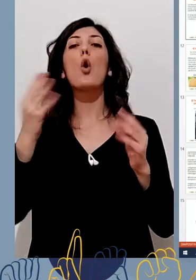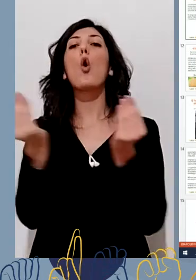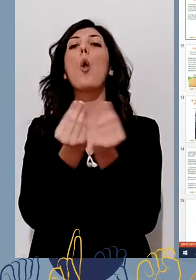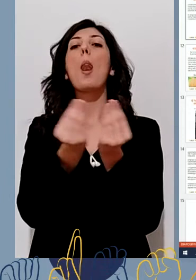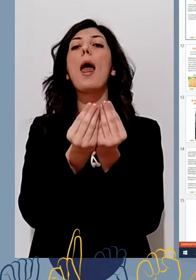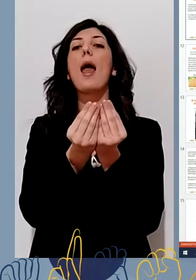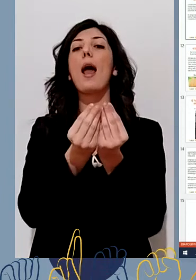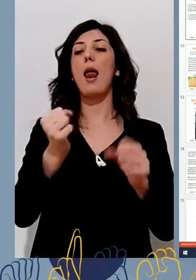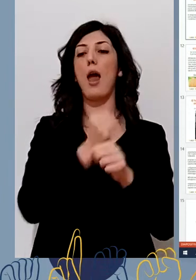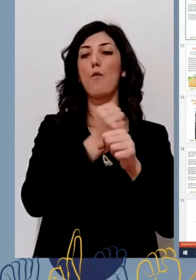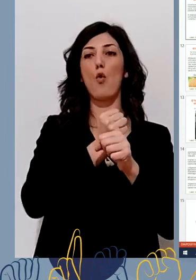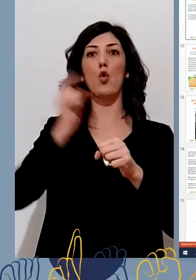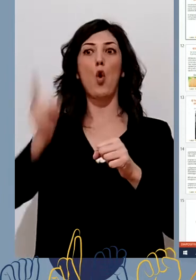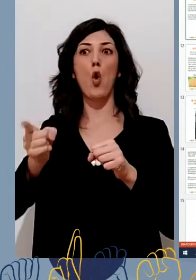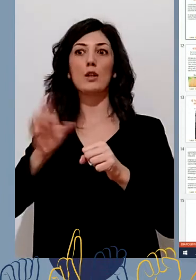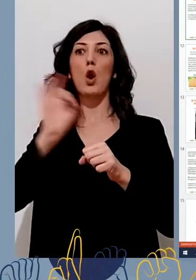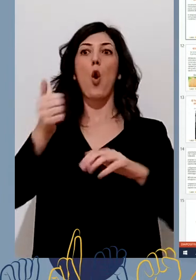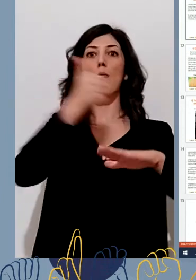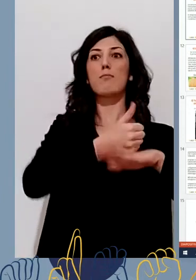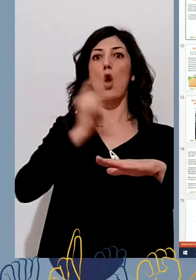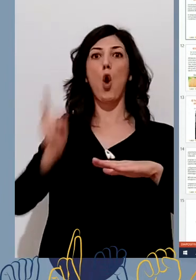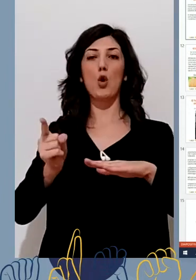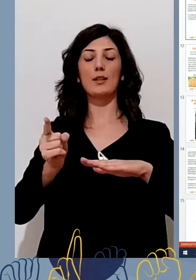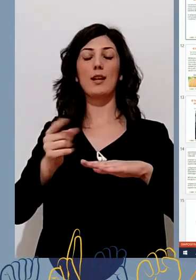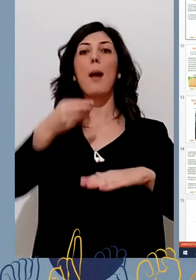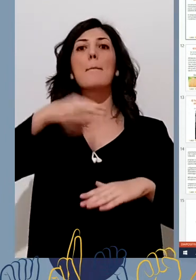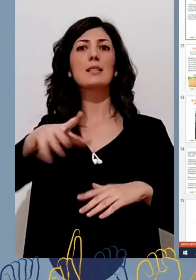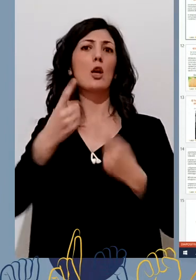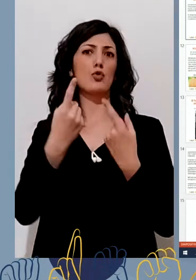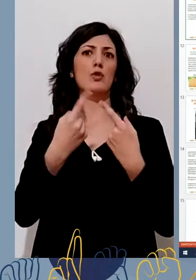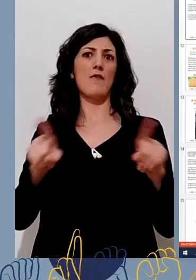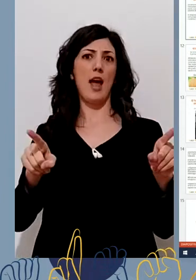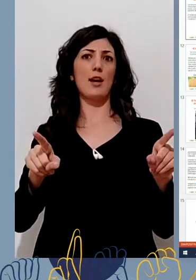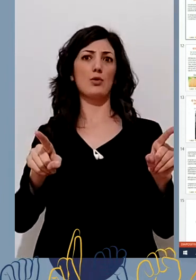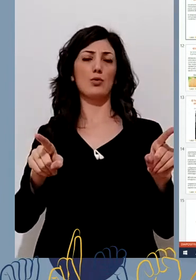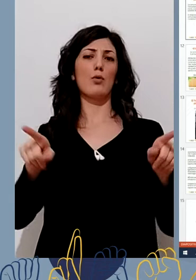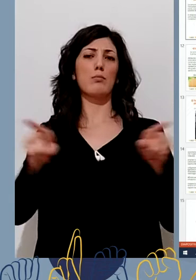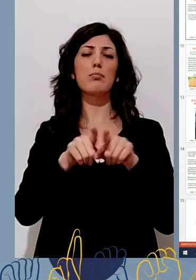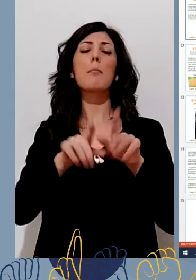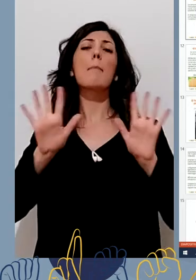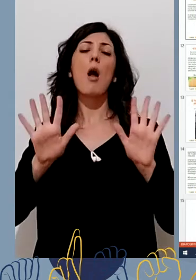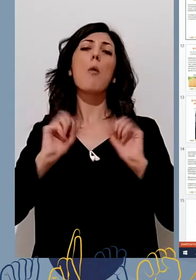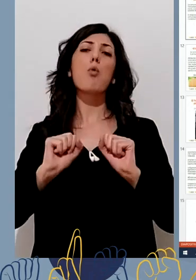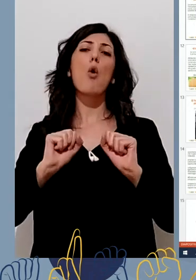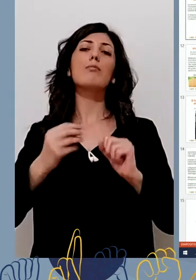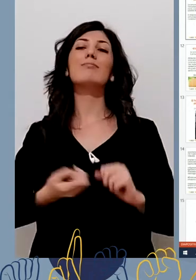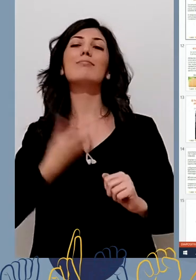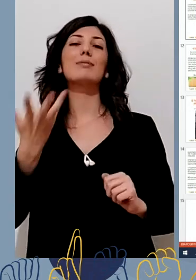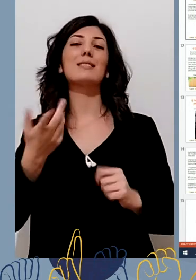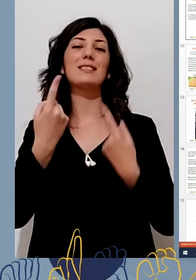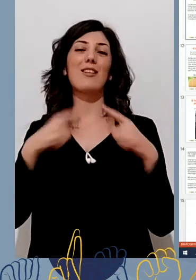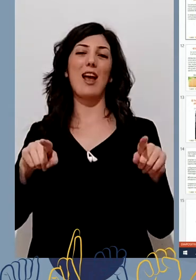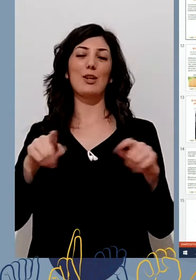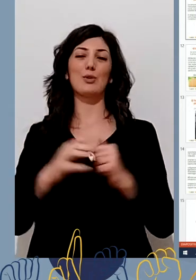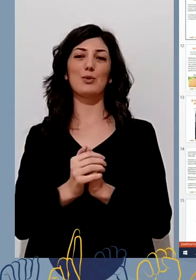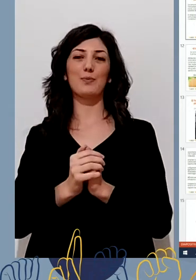Il messaggio è lo stesso, ma viene interpretato secondo due modalità differenti. Quindi nel primo caso